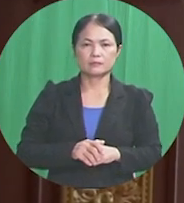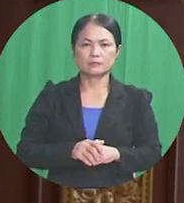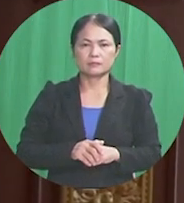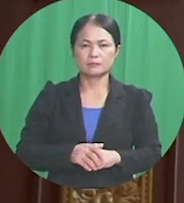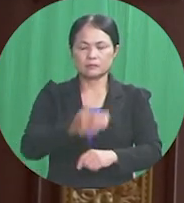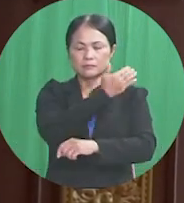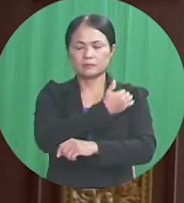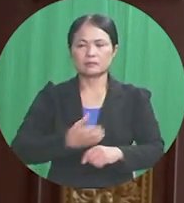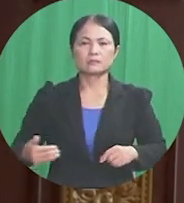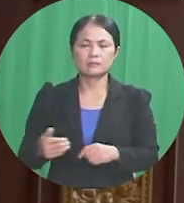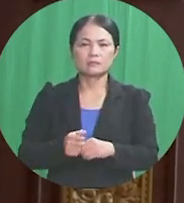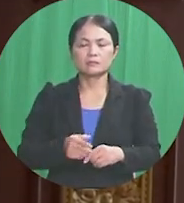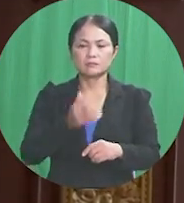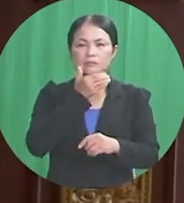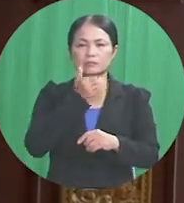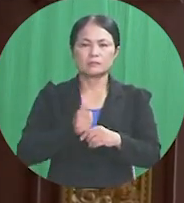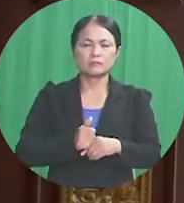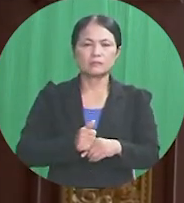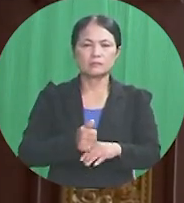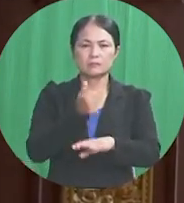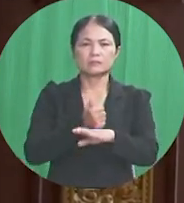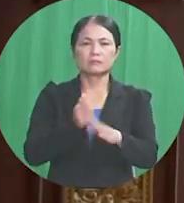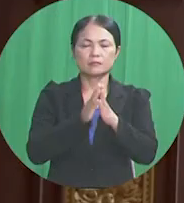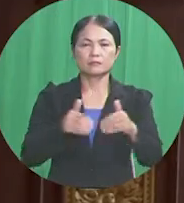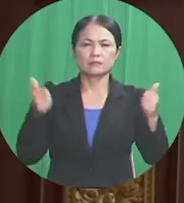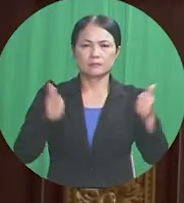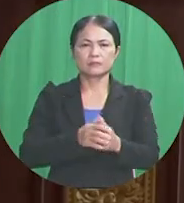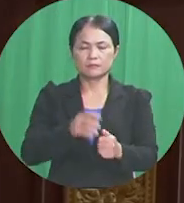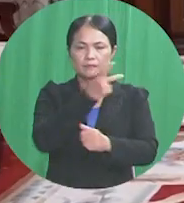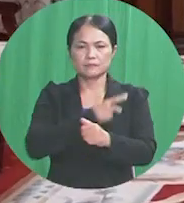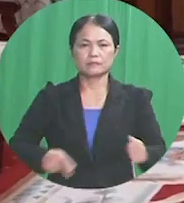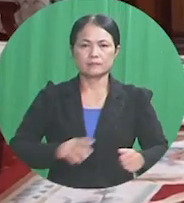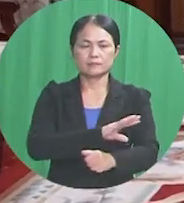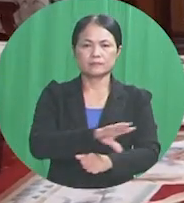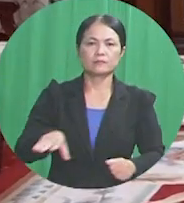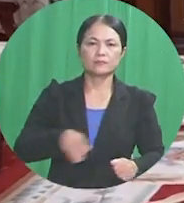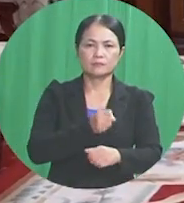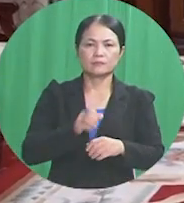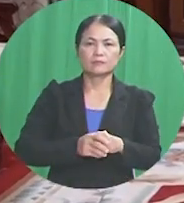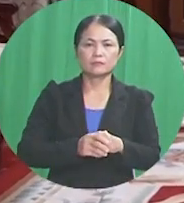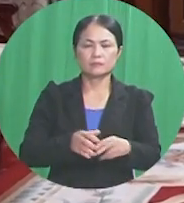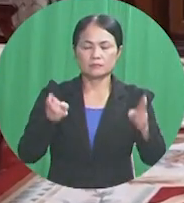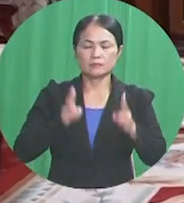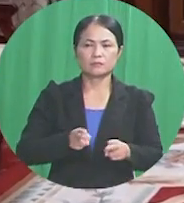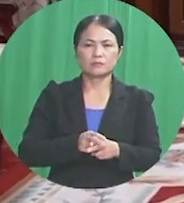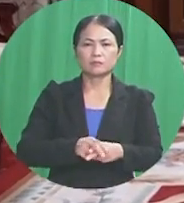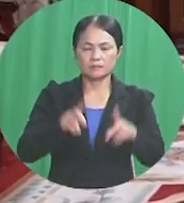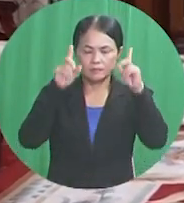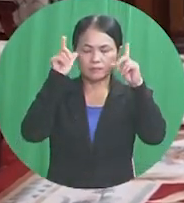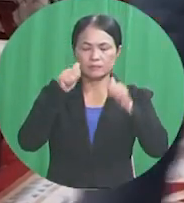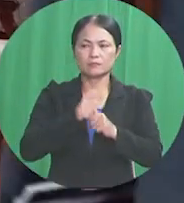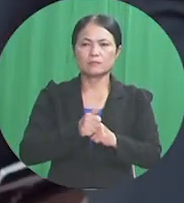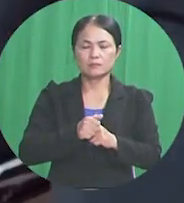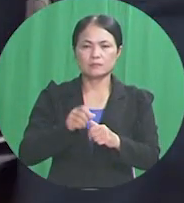สำนักอาเกะมหาปุญญาจักรีเฮงสมรันประเทศรัฐสภีในประเทศนาจักรกัมพูชีบ้านอนุญาตอิอายุดัม